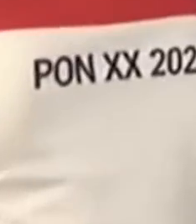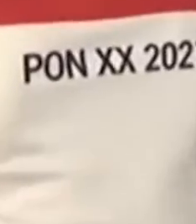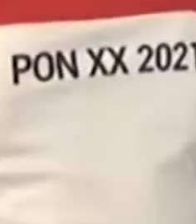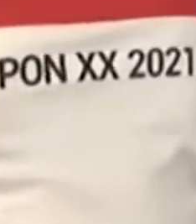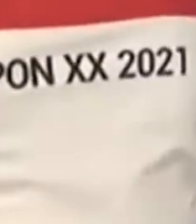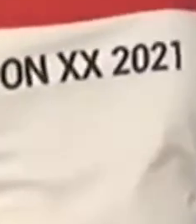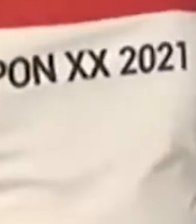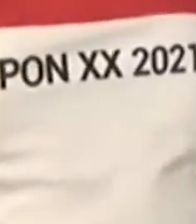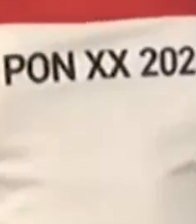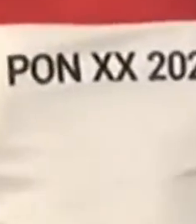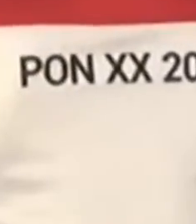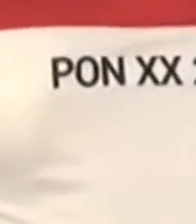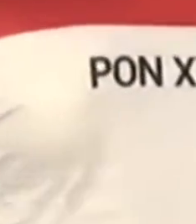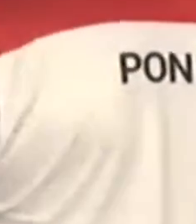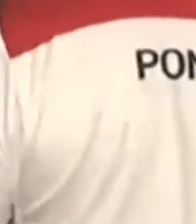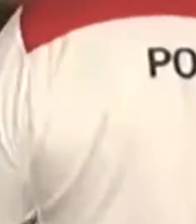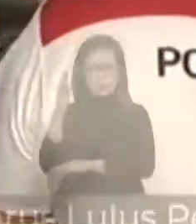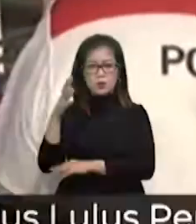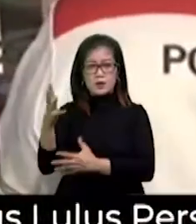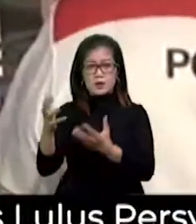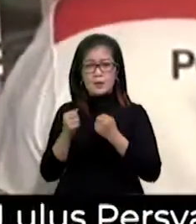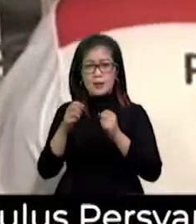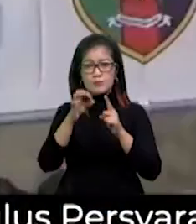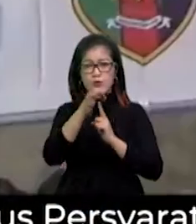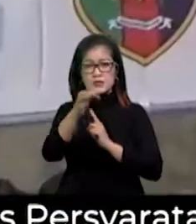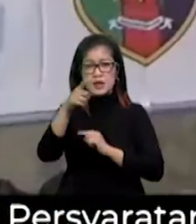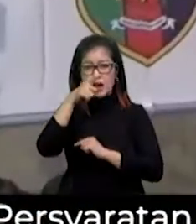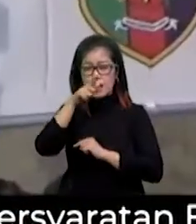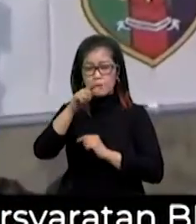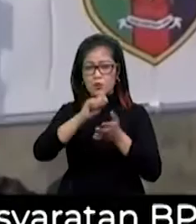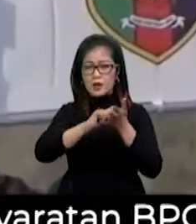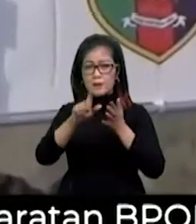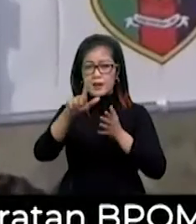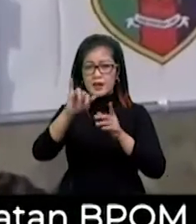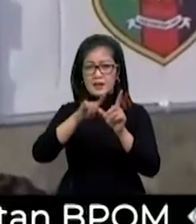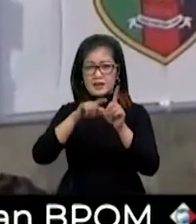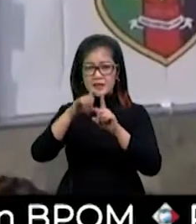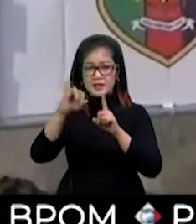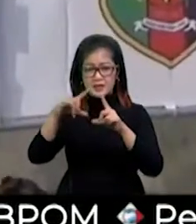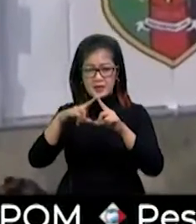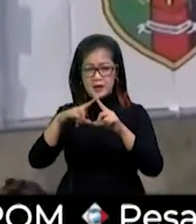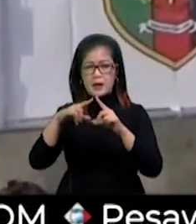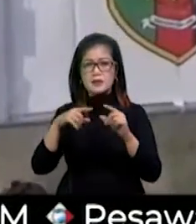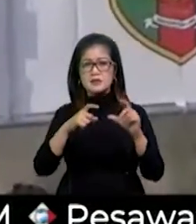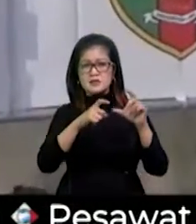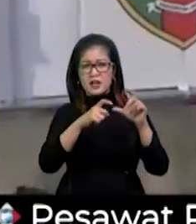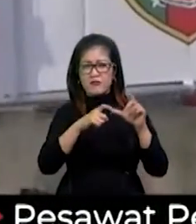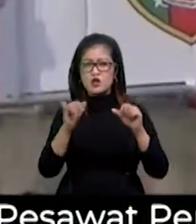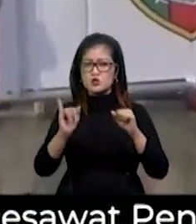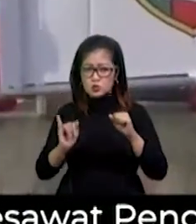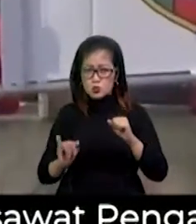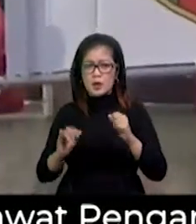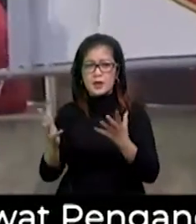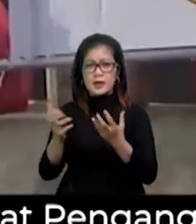Provinsi Lampung atas nama Adilia Safitri. Sylvia juga berhasil meraih medali emas di nomor trap mixed